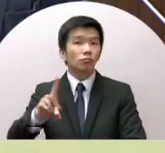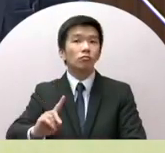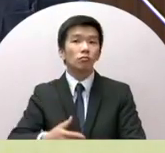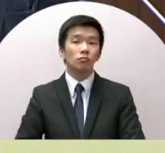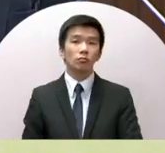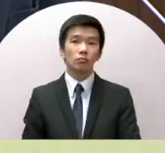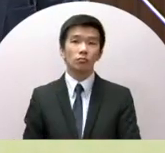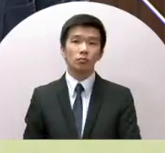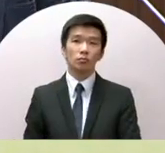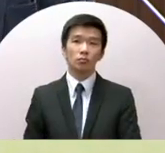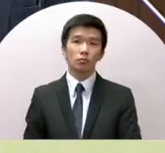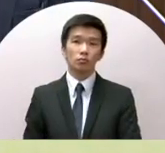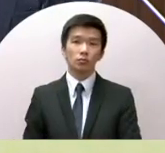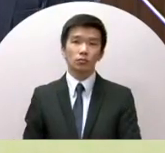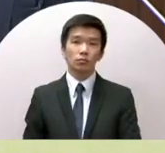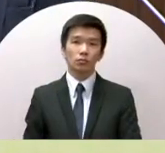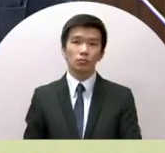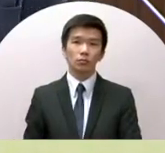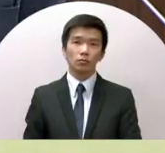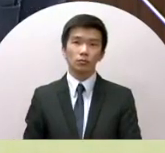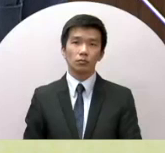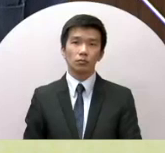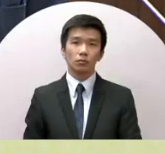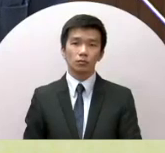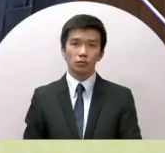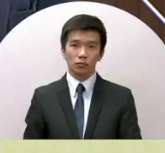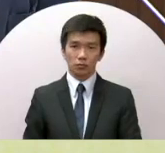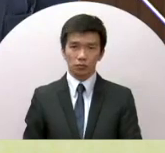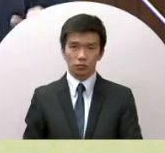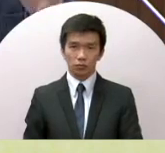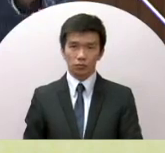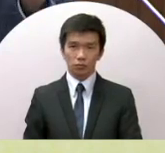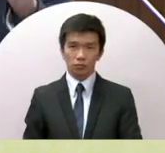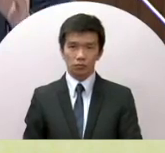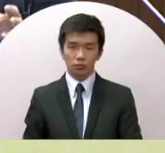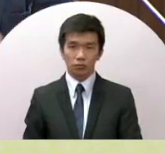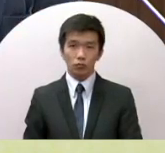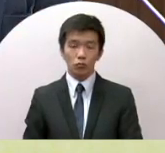但是就区域的这种经贸结构的这个安排，另外还有 CPTPP， 那这个